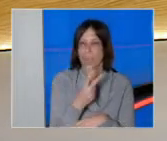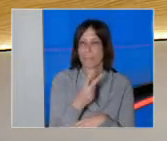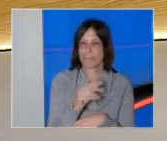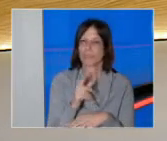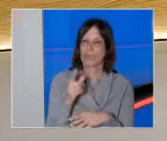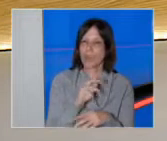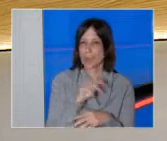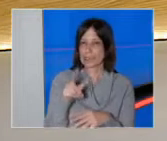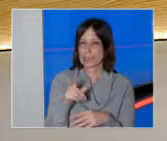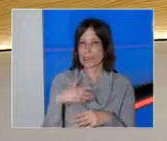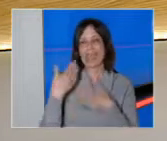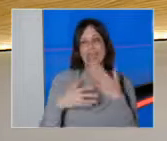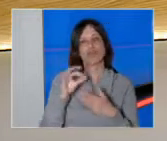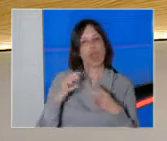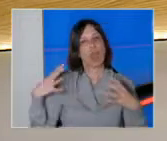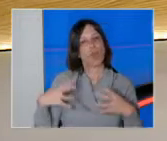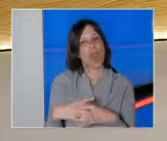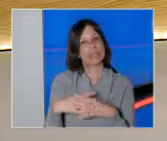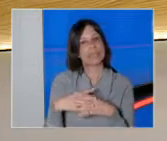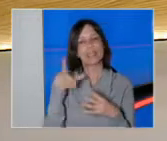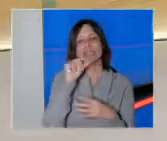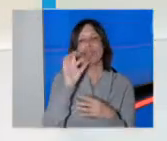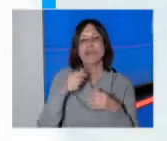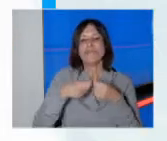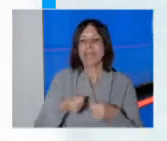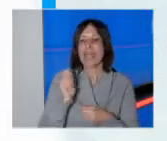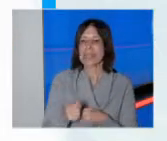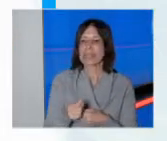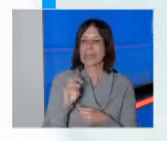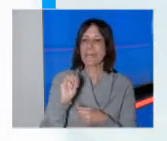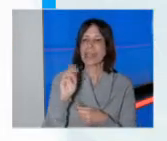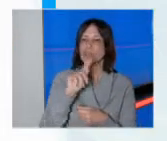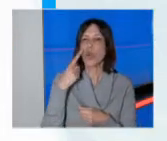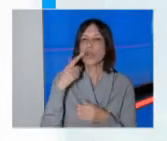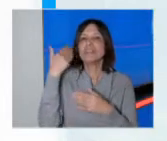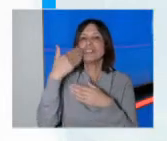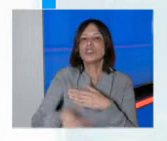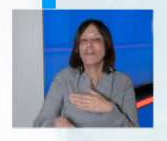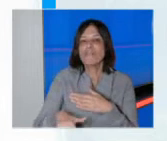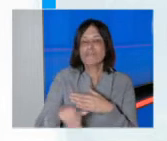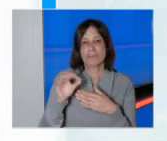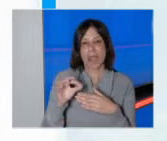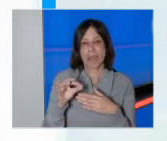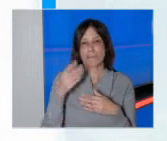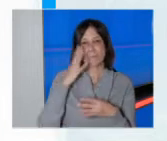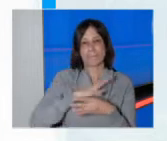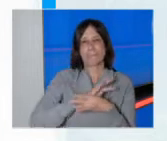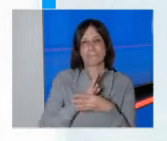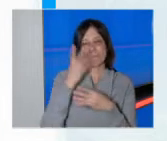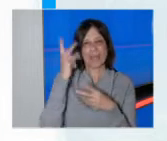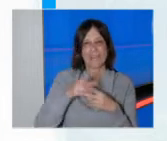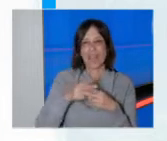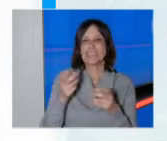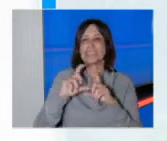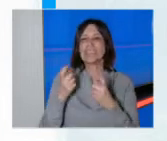בעניין הזה, וגם בהתנהלות של הקואליציה, הנה ציוץ של חבר הכנסת מיקי זוהר. רואים את הסוף בקצה המגפה. אחד, סגר אחרון,